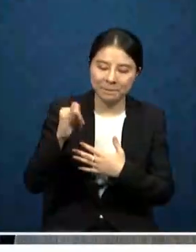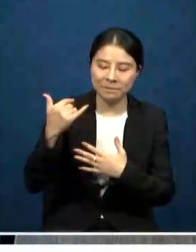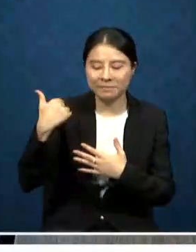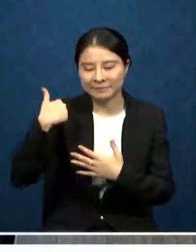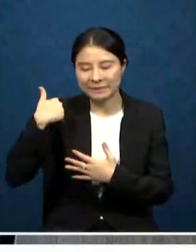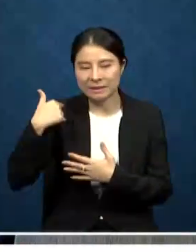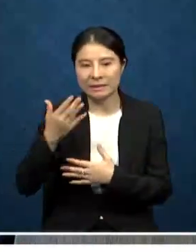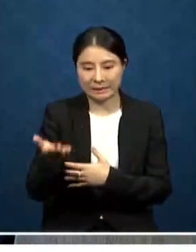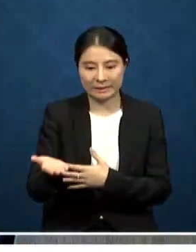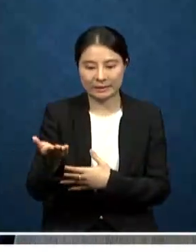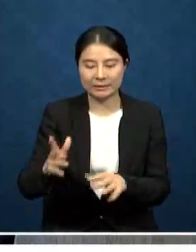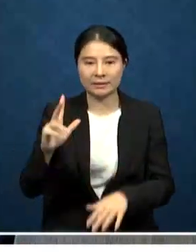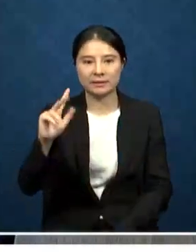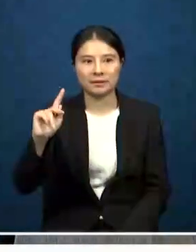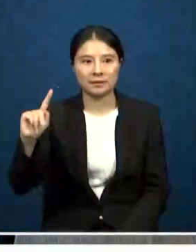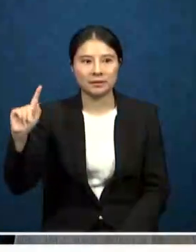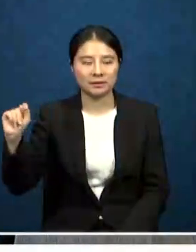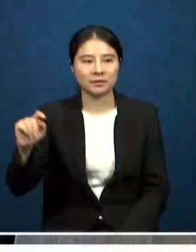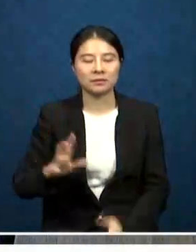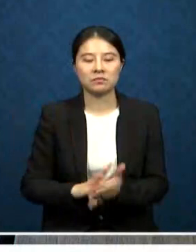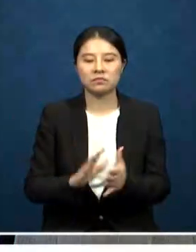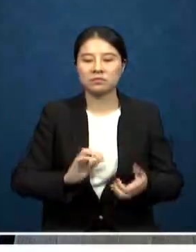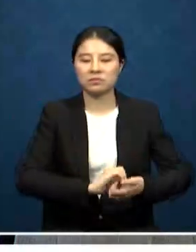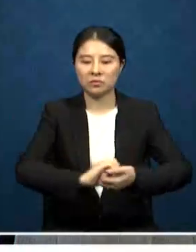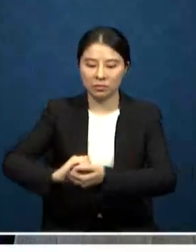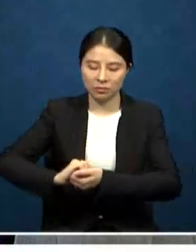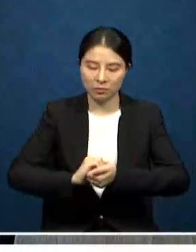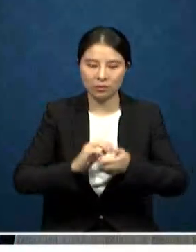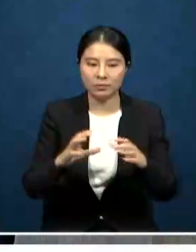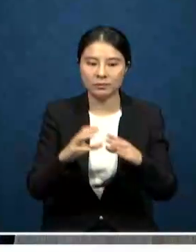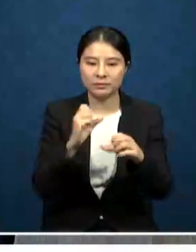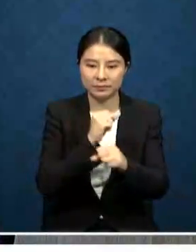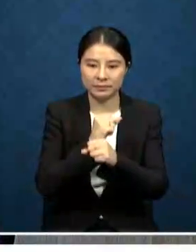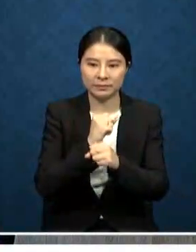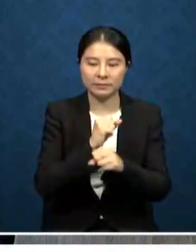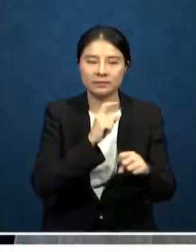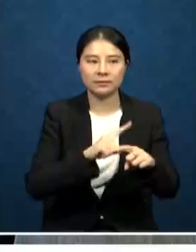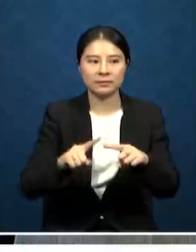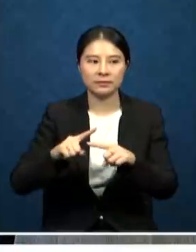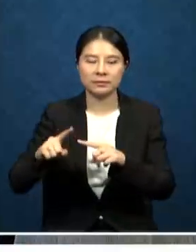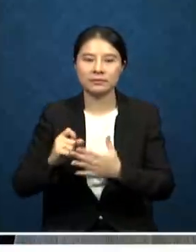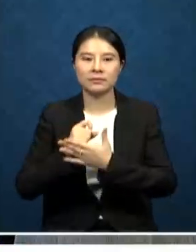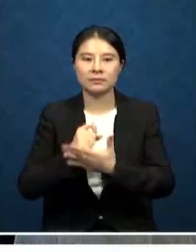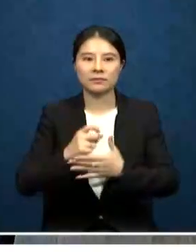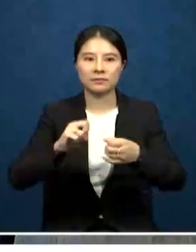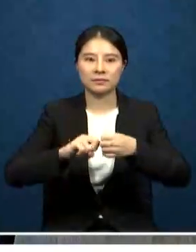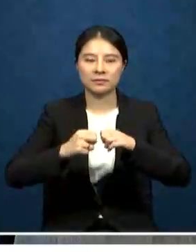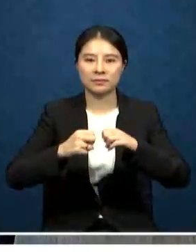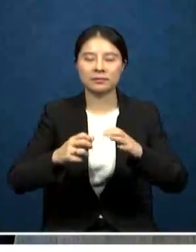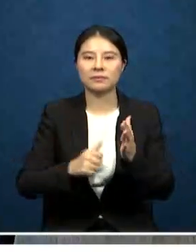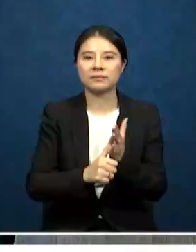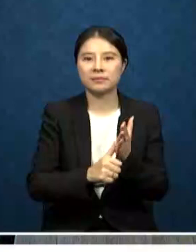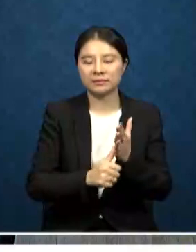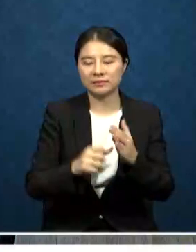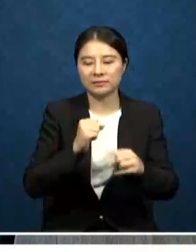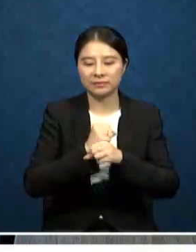ว่าทางท่านก็จะขอความร่วมมือกับหน่วยงานที่เกี่ยวข้องเพื่อช่วยกันแก้ปัญหาเพื่อ